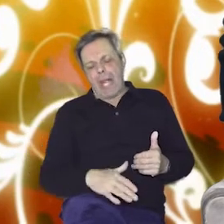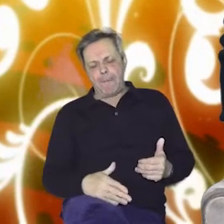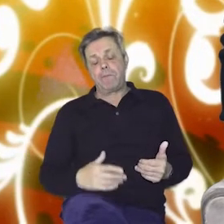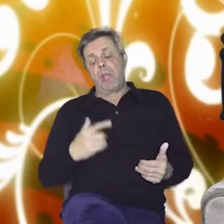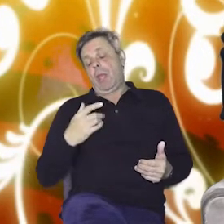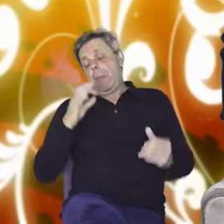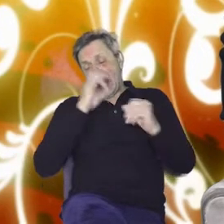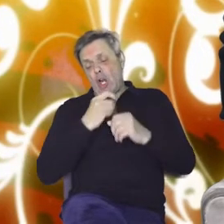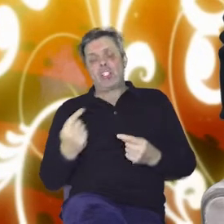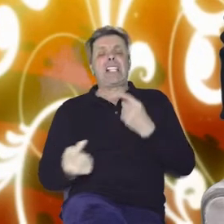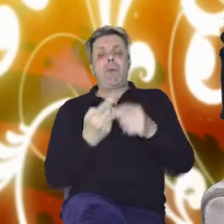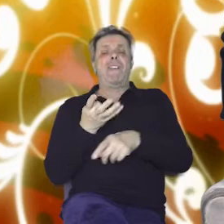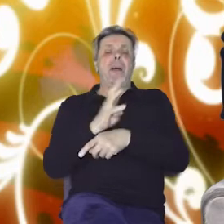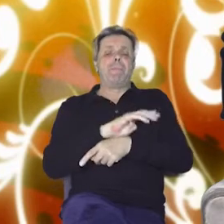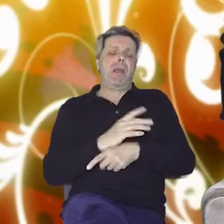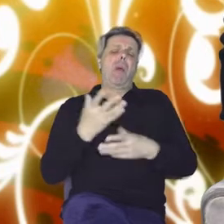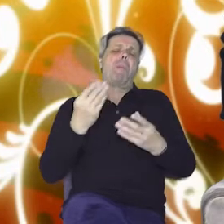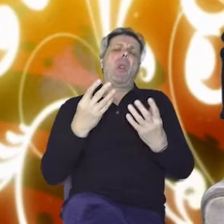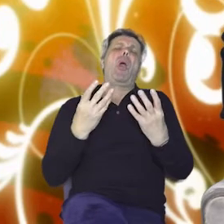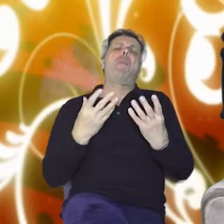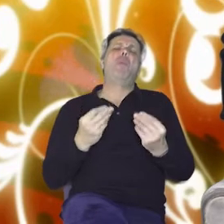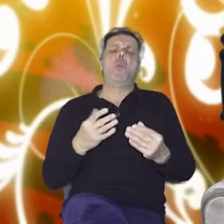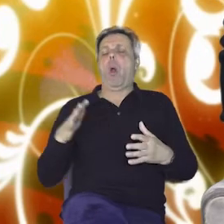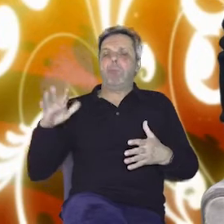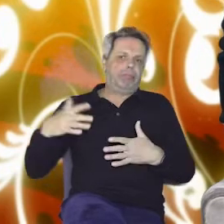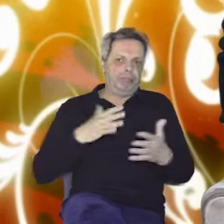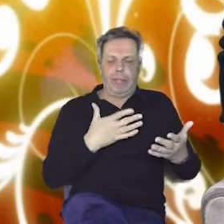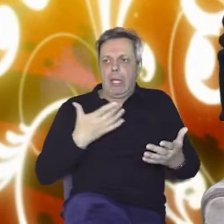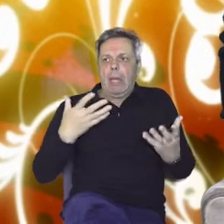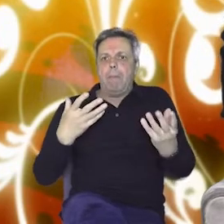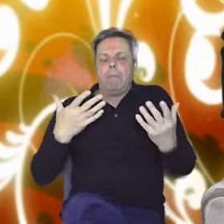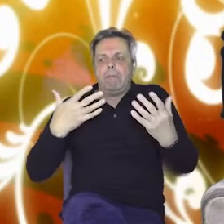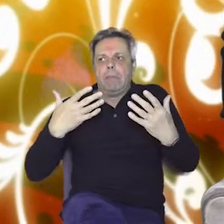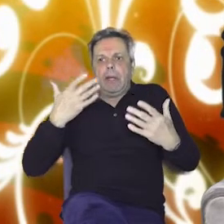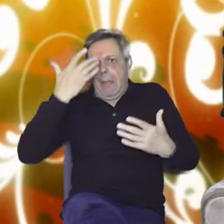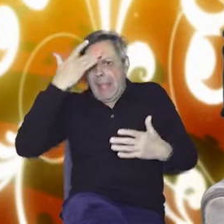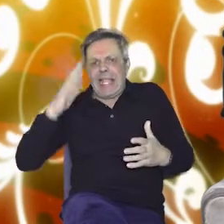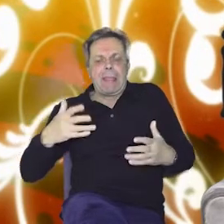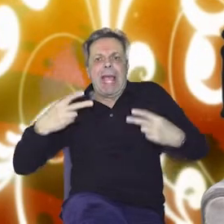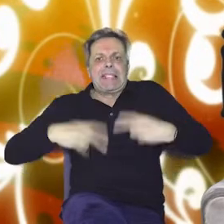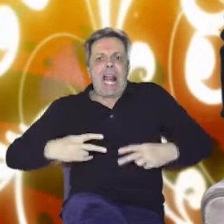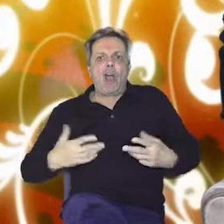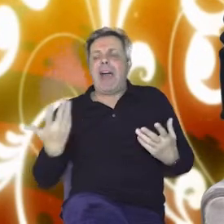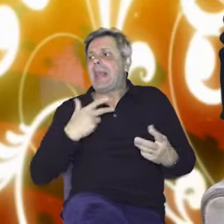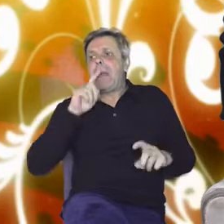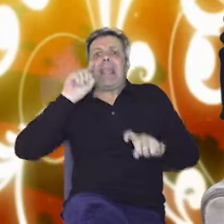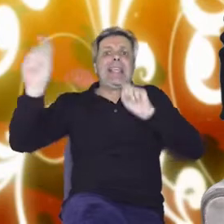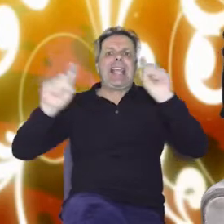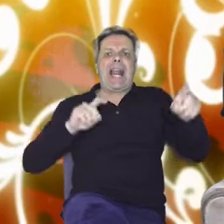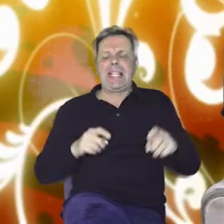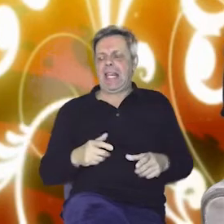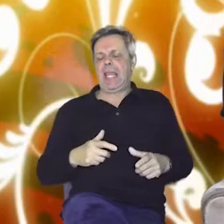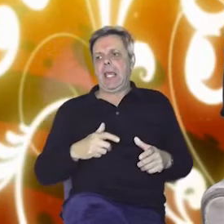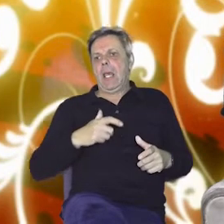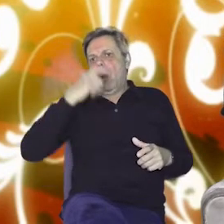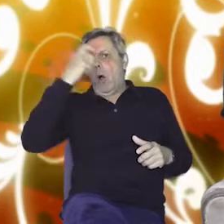pandemija, bilo je tu mnogo vrludanja, mnogo neznanja, mnogo strahova, da ne bi zarazili osobe koje